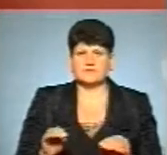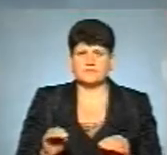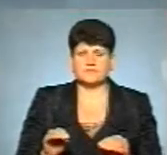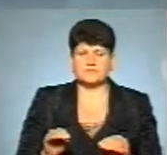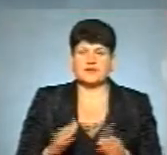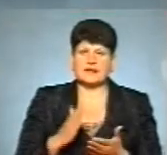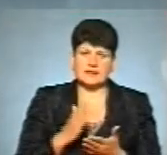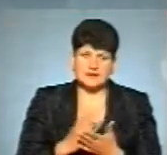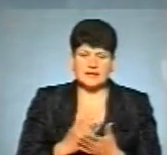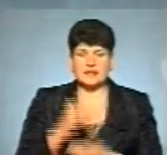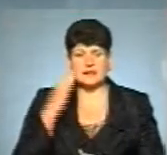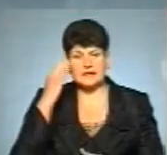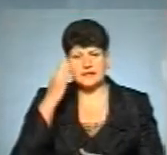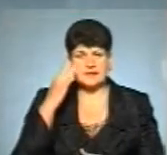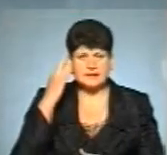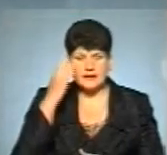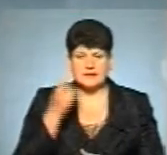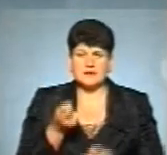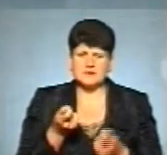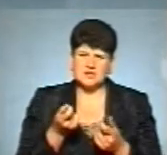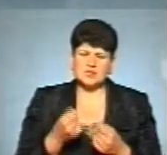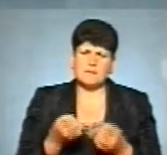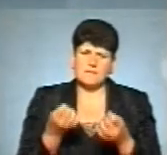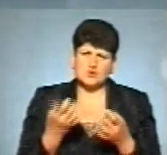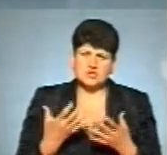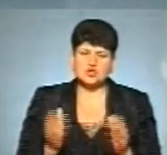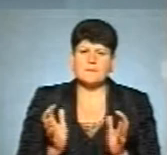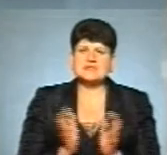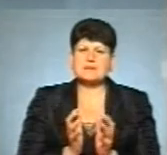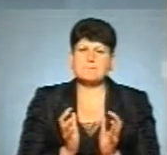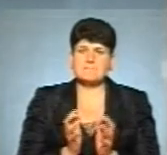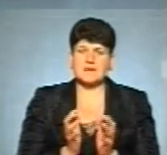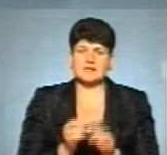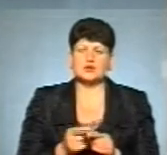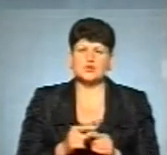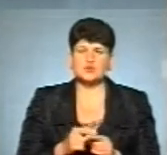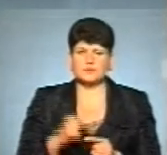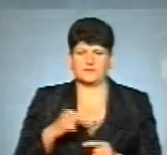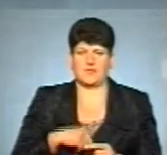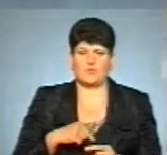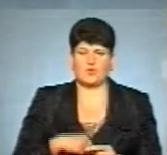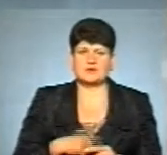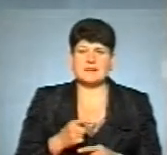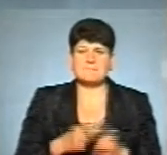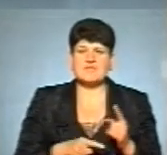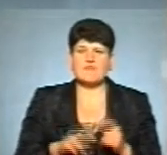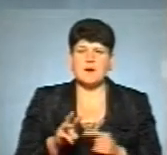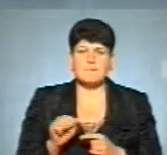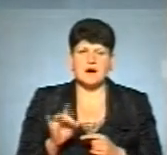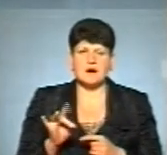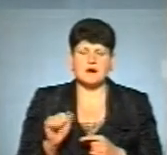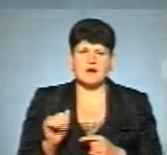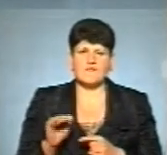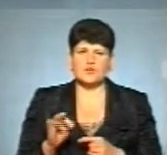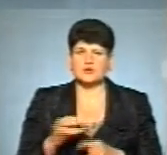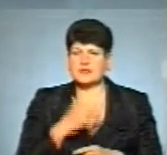ідеї, нам трішки простіше для того, щоб зберегти цю емоцію тернопільського півмарафону, яка